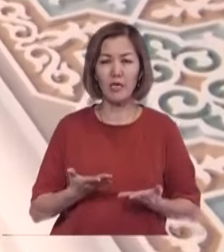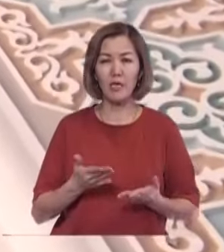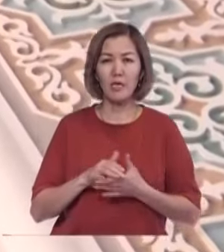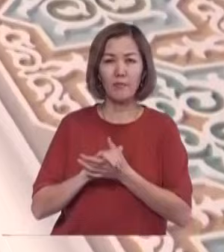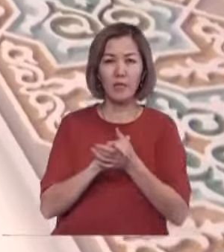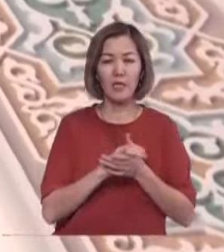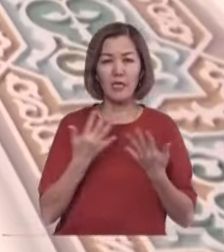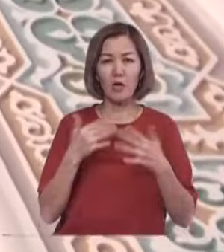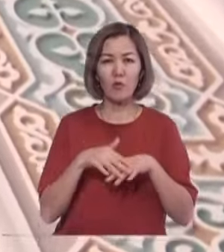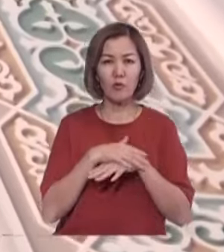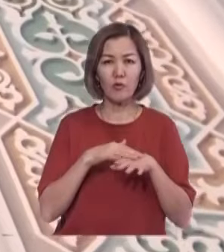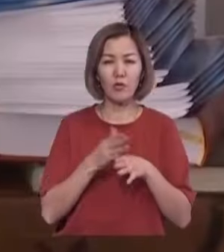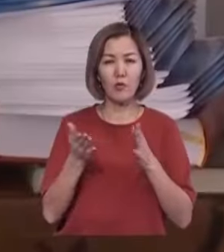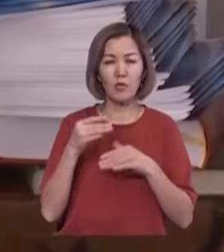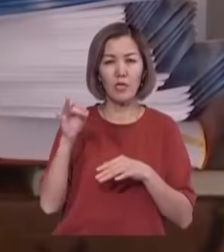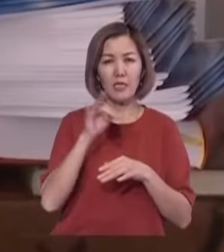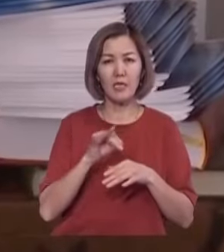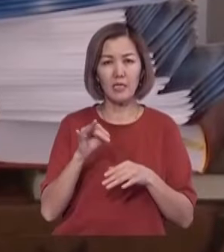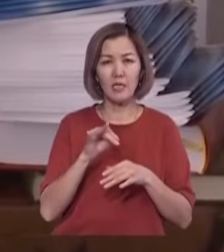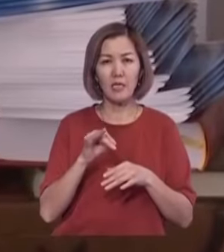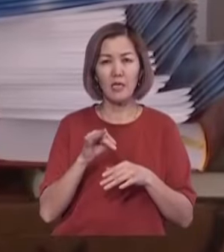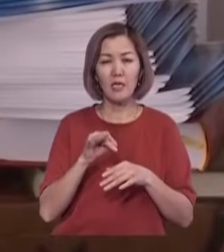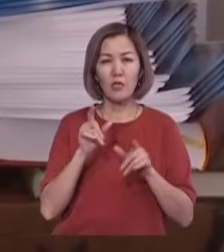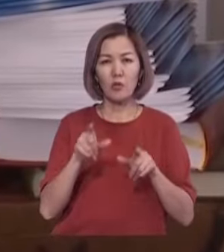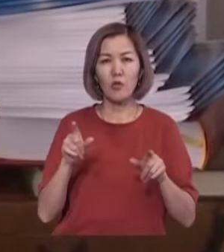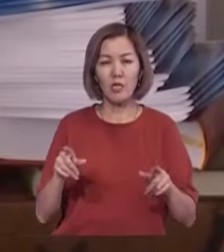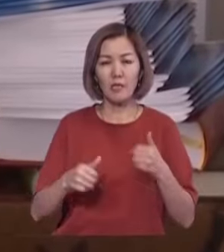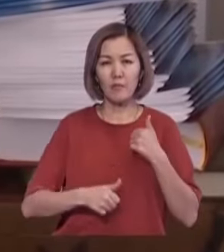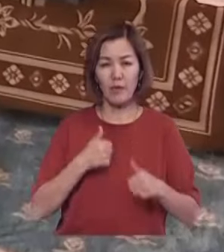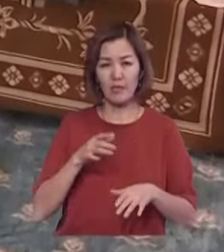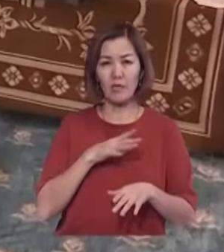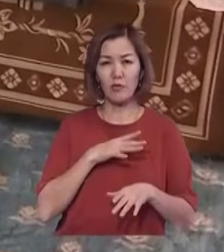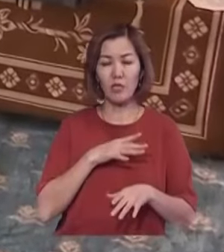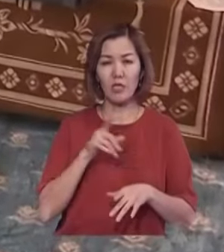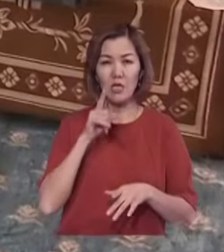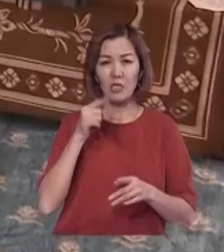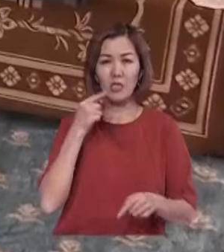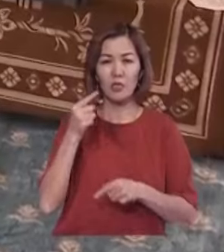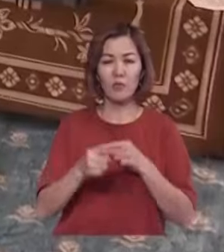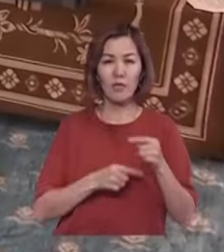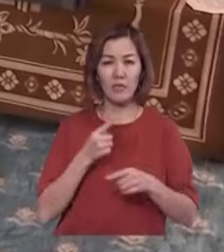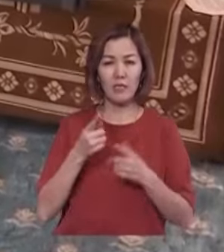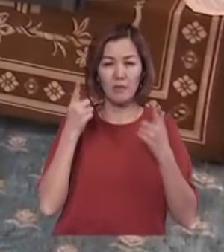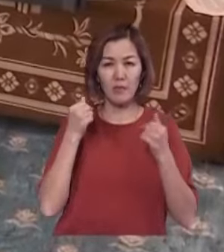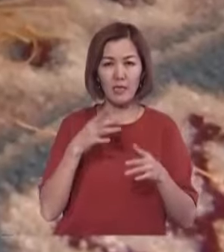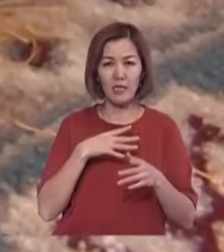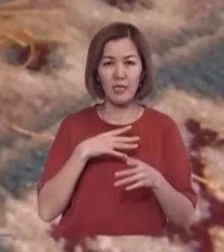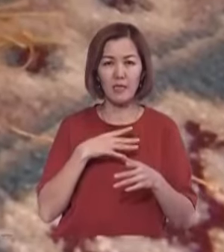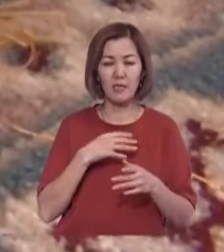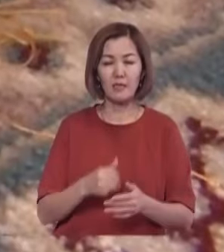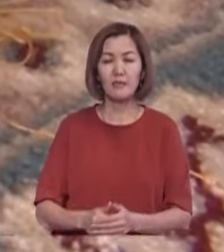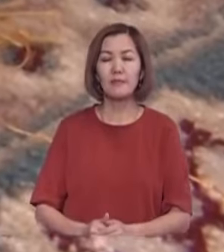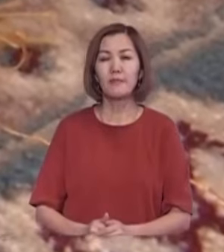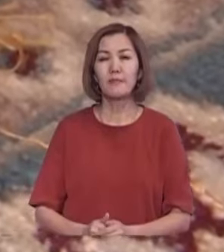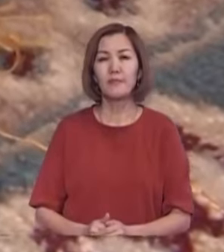тату, берекелі. Ауыл тұрғындары өткен тарихты, өнегелі тұлғаларын мақтан тұтады. Жас ұрпақтың да құлағына